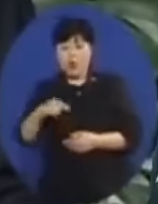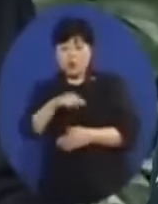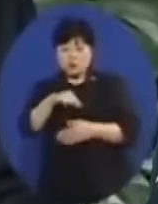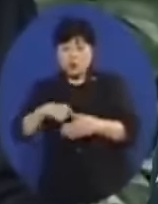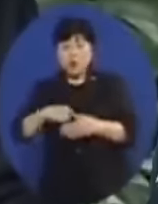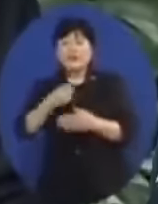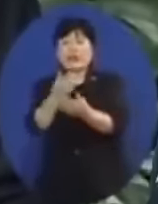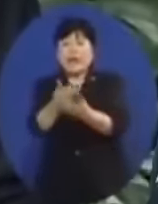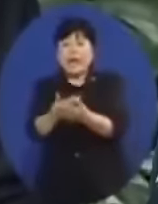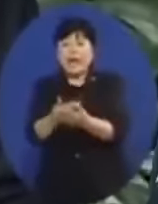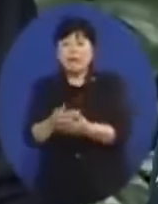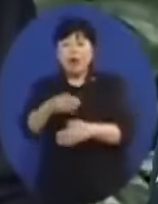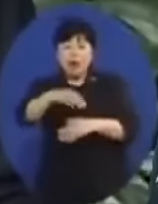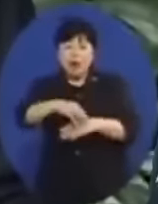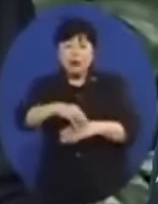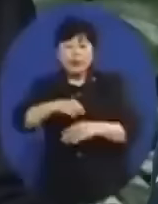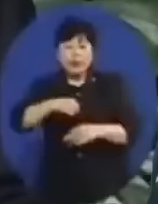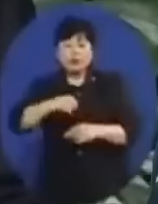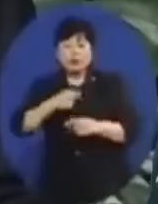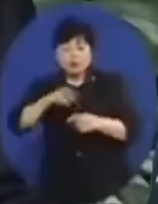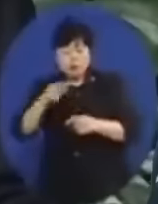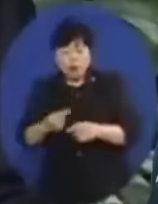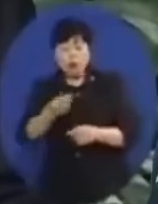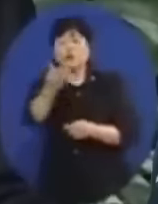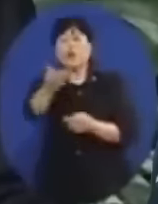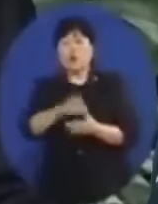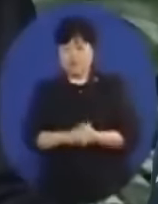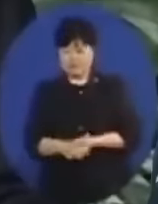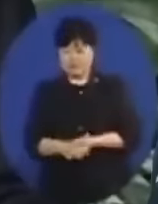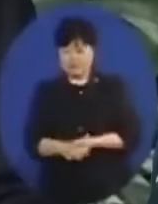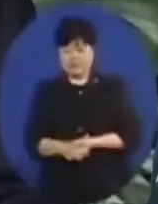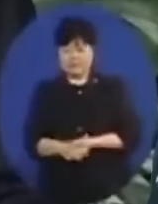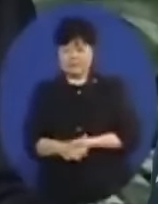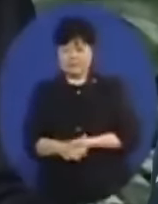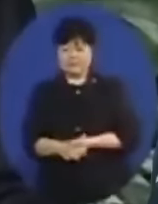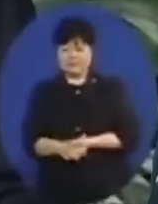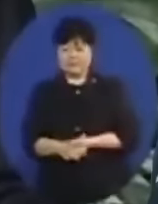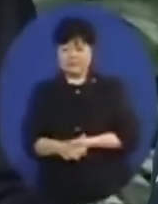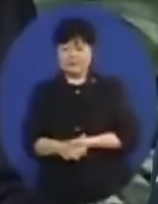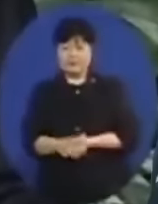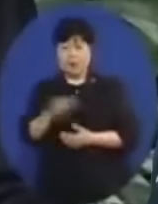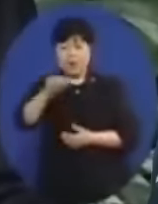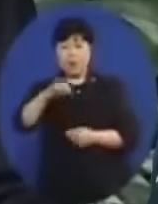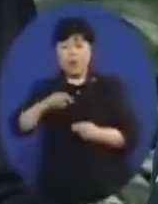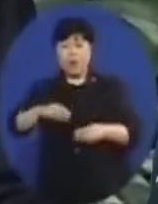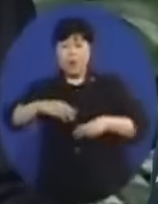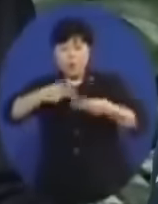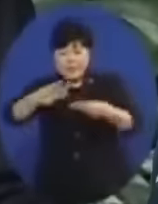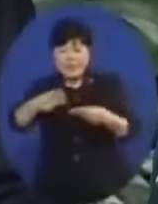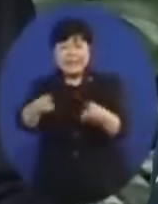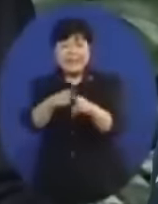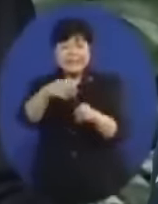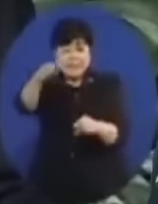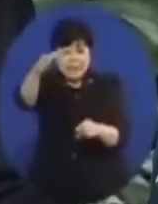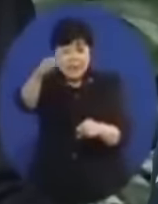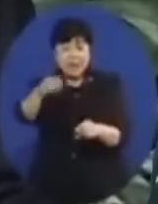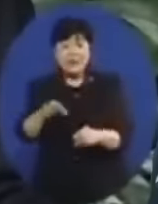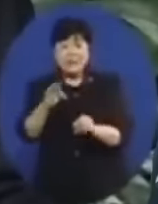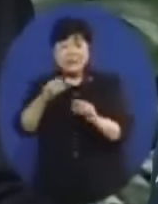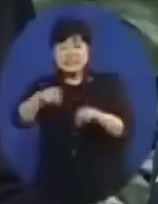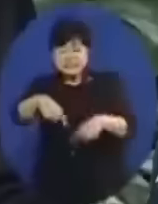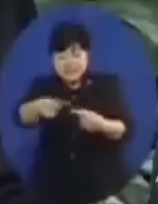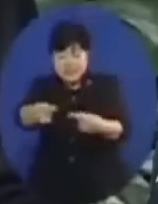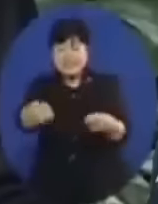달라거든 그 옷까지 주라고 했습니다. 그리고 오리를 가자고 하면